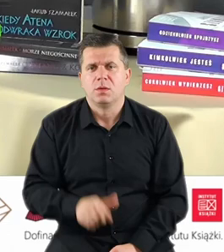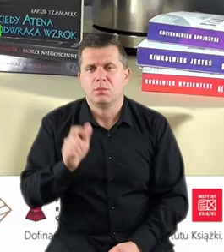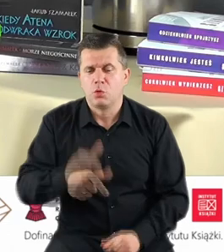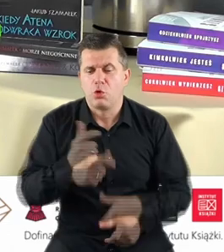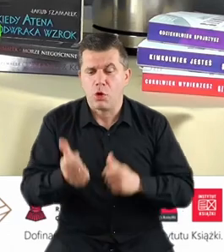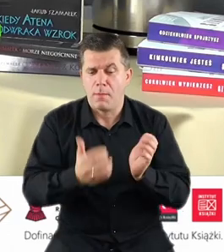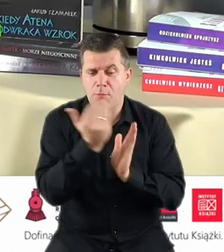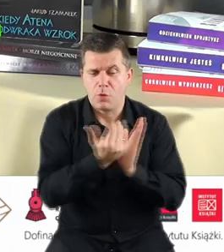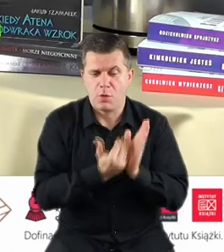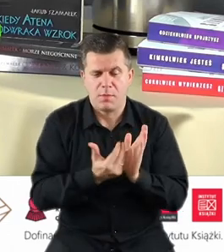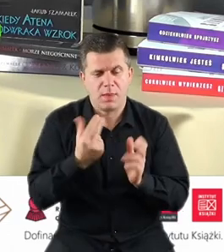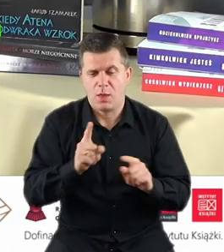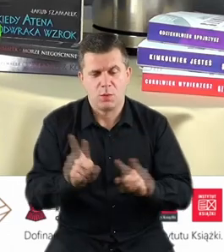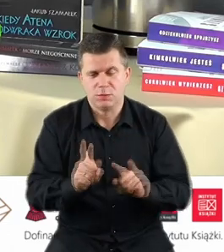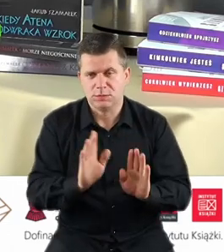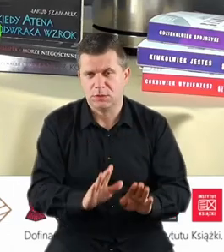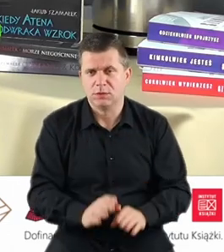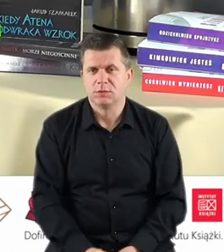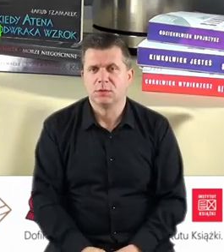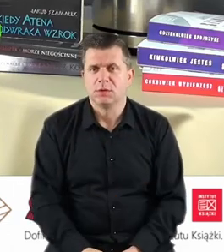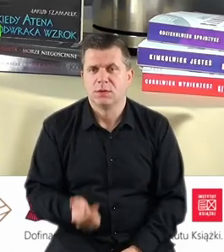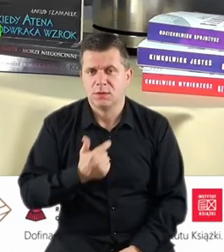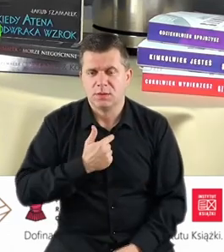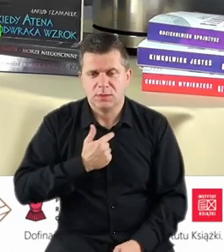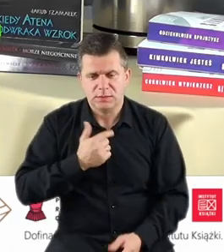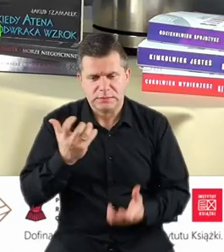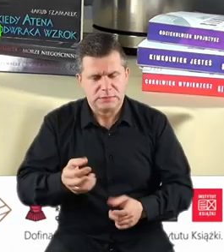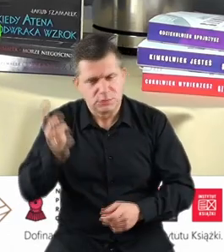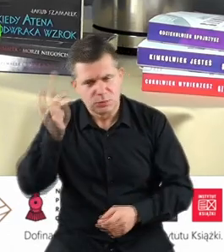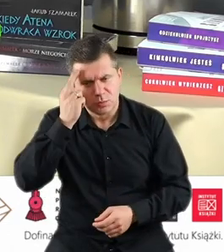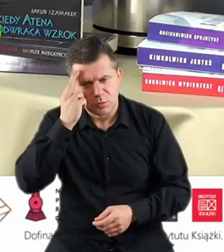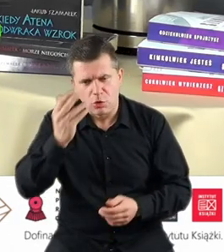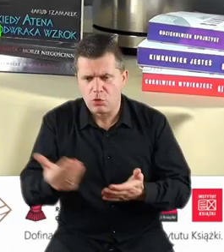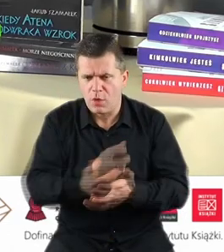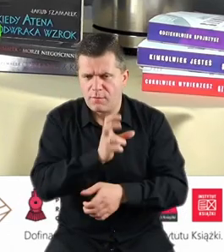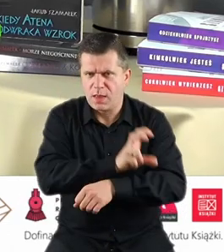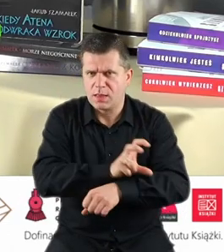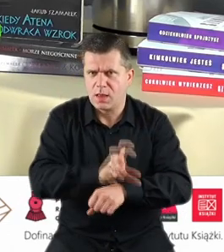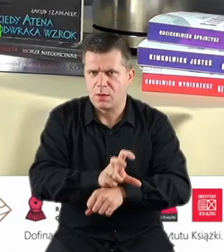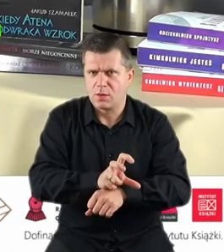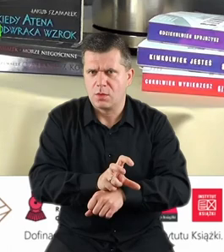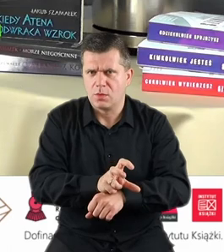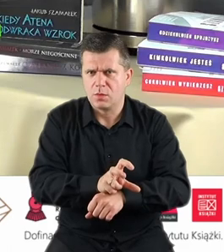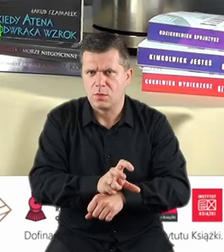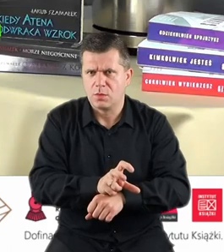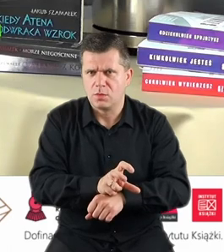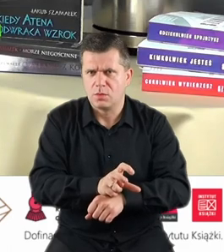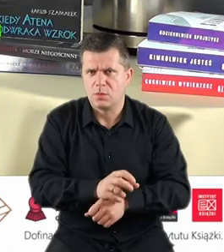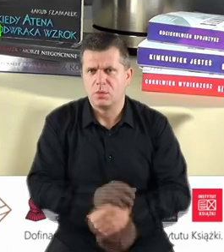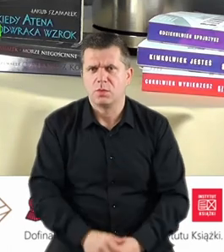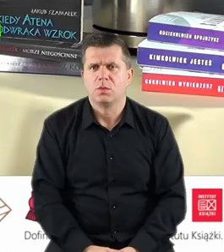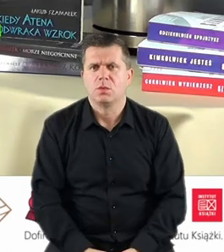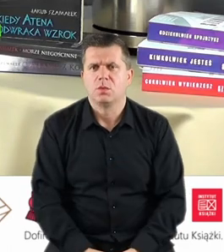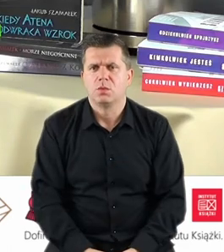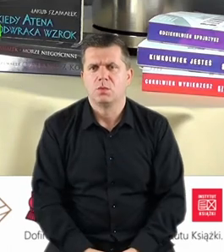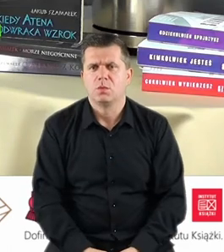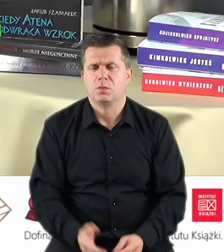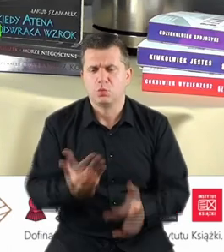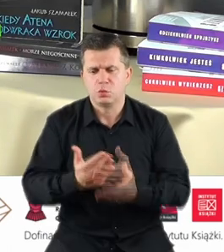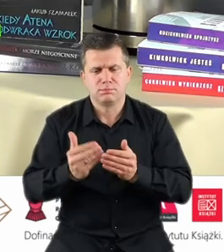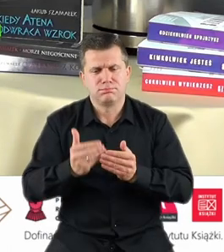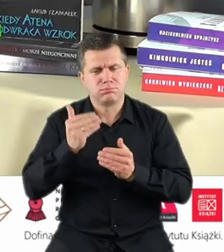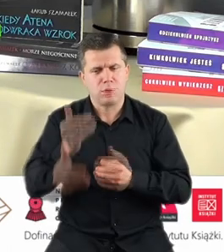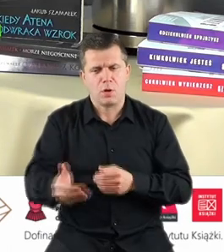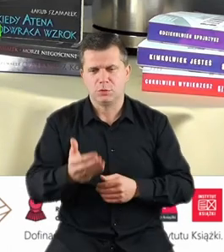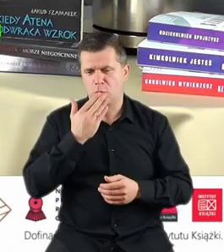programować na przykład. Natomiast jakby zacząłem sobie zdawać sprawę, że te technologie się po mnie upominają i że one już wyszły poza zakres